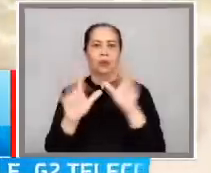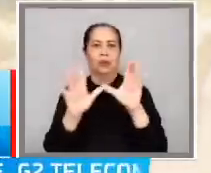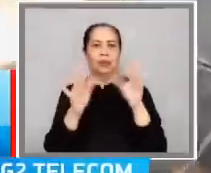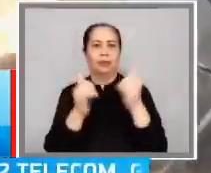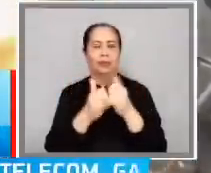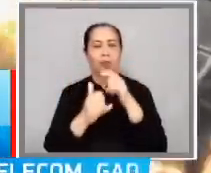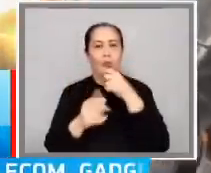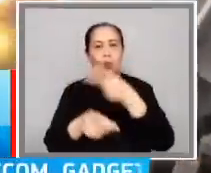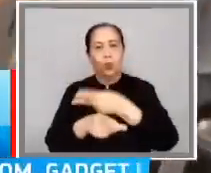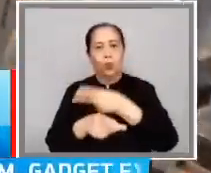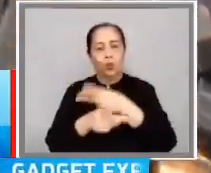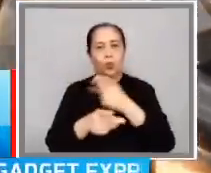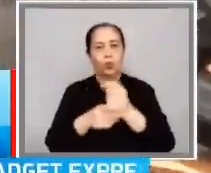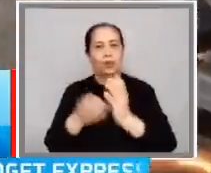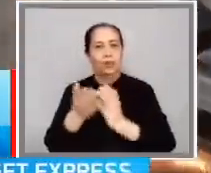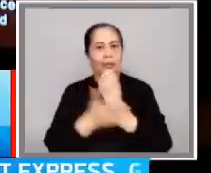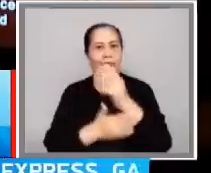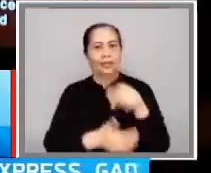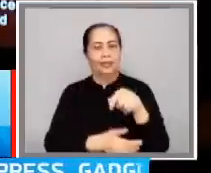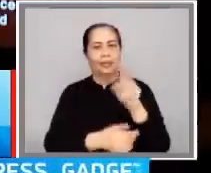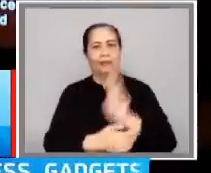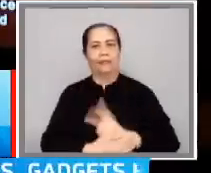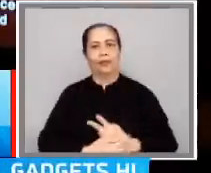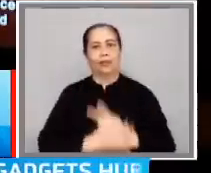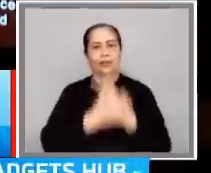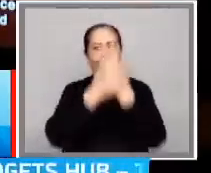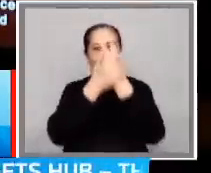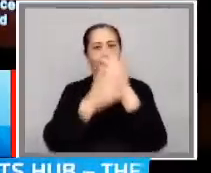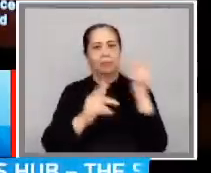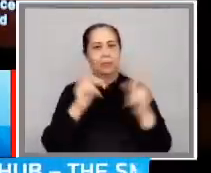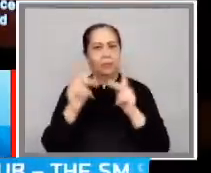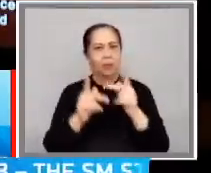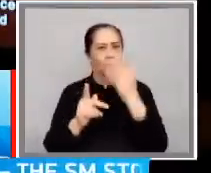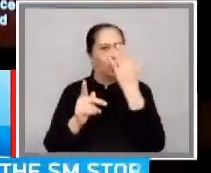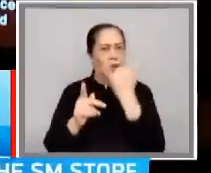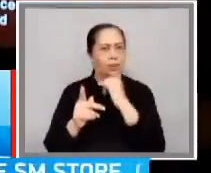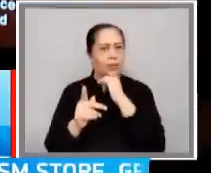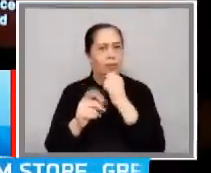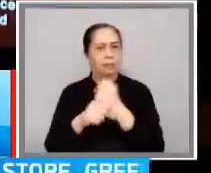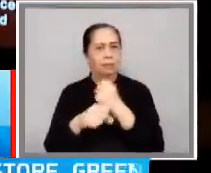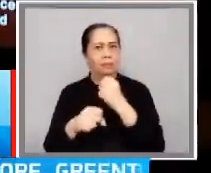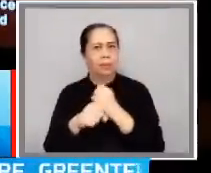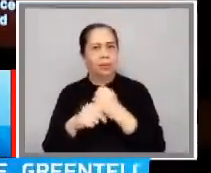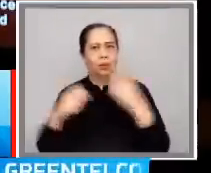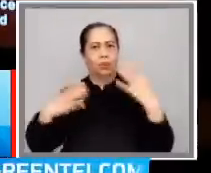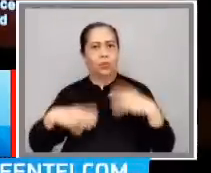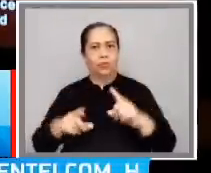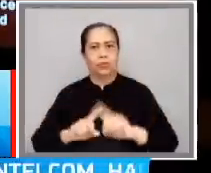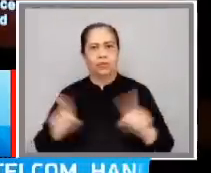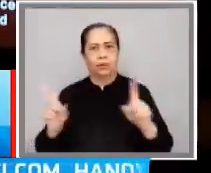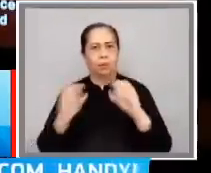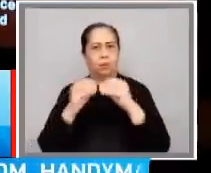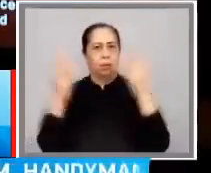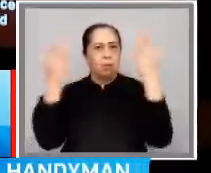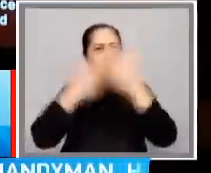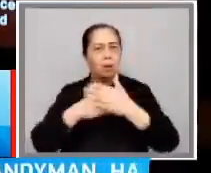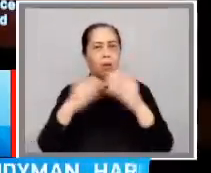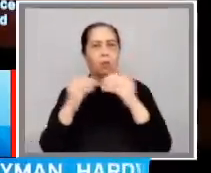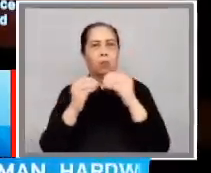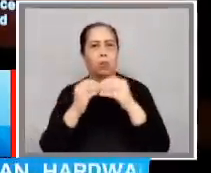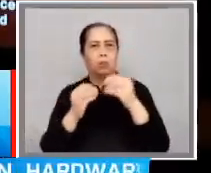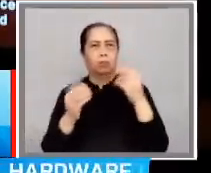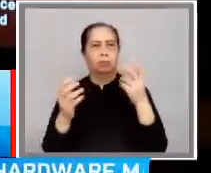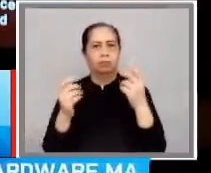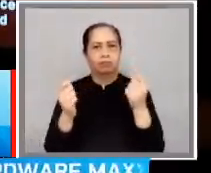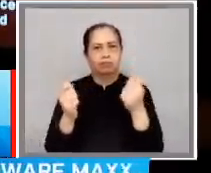nangangalaga sa rights ng Voltes 5. Other people are saying, why don't you make their costumes different or darker or, you know, grittier or more?